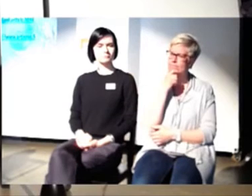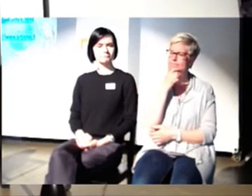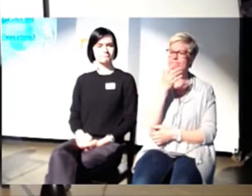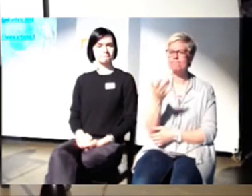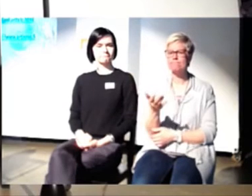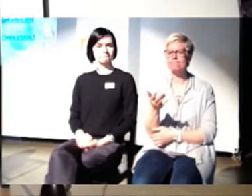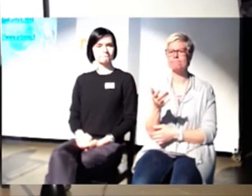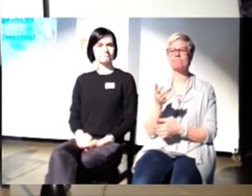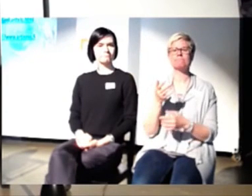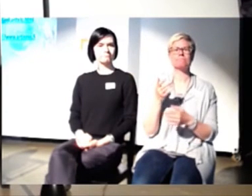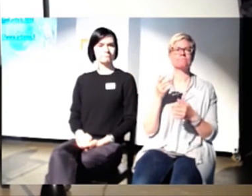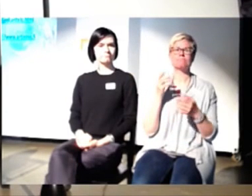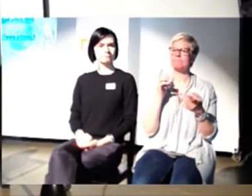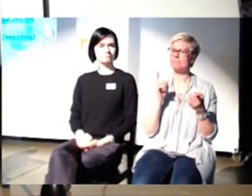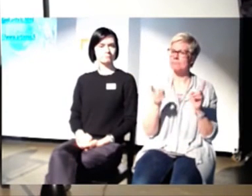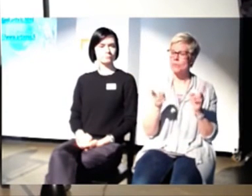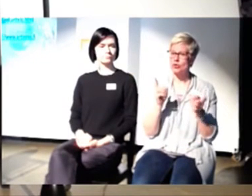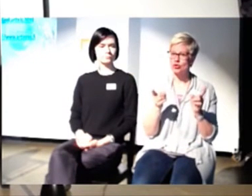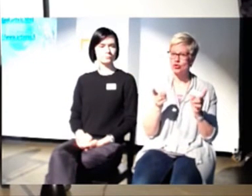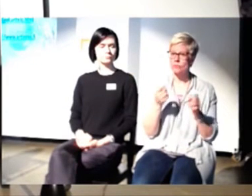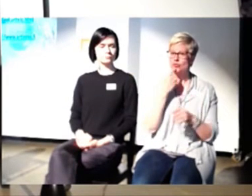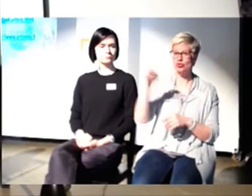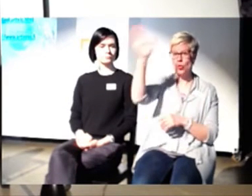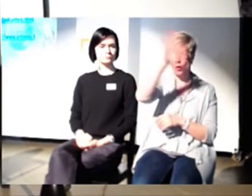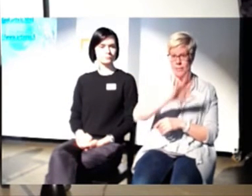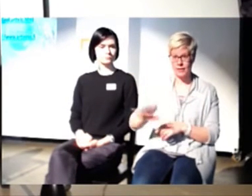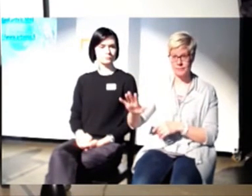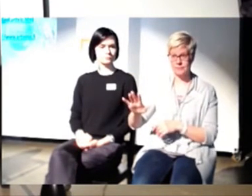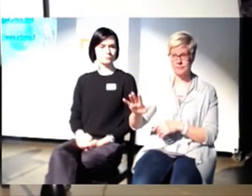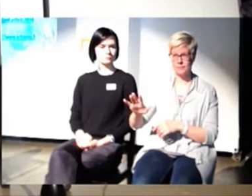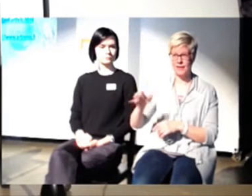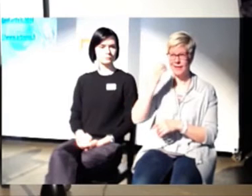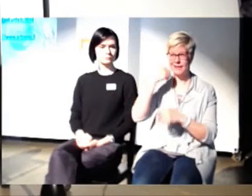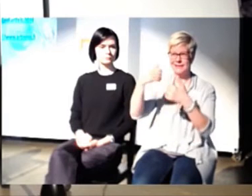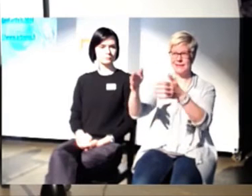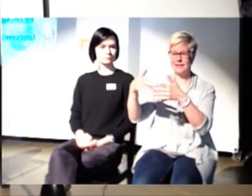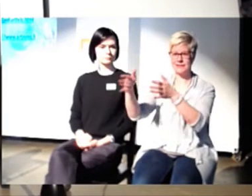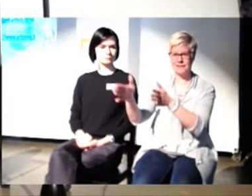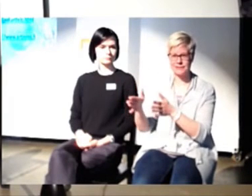Jos ihan Suomen residensseistä on kyse, niin